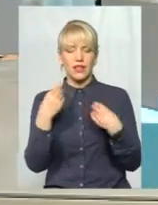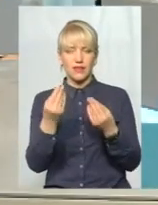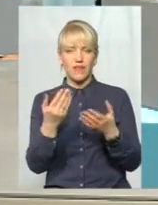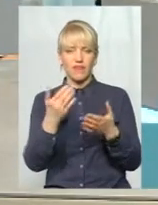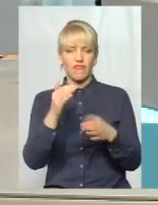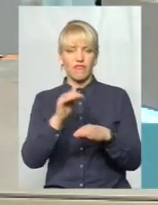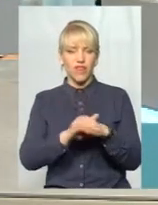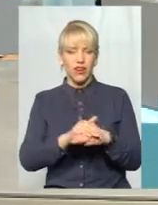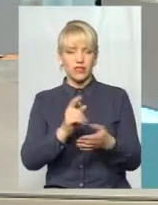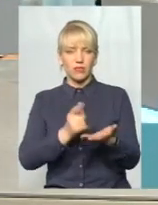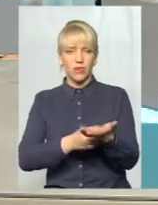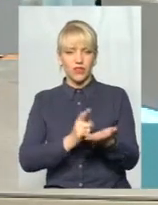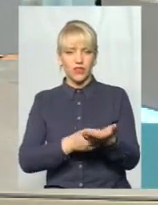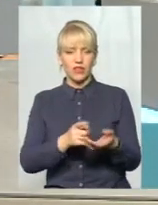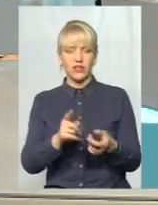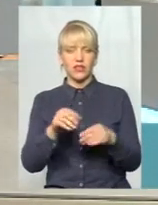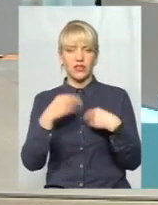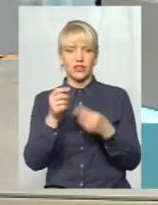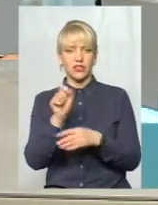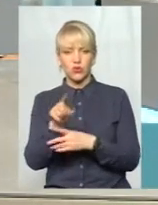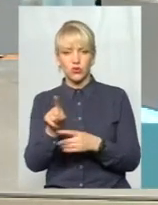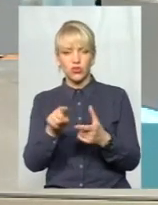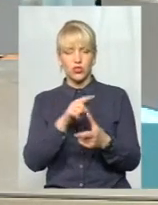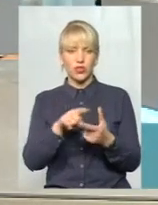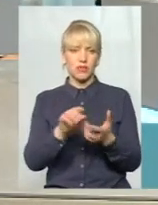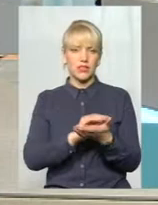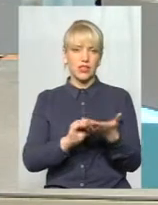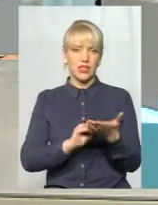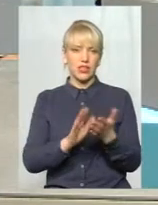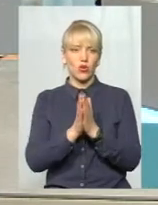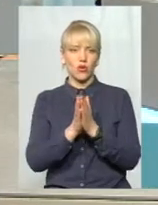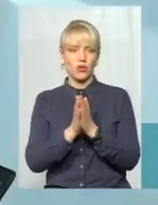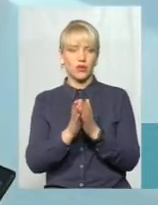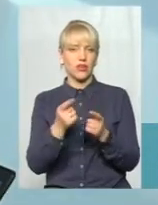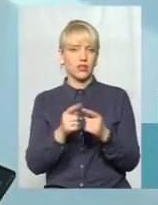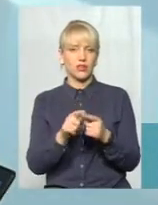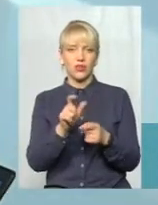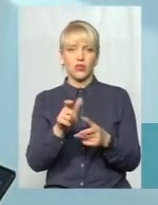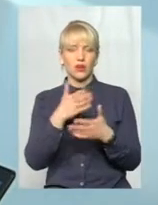чи дійсно якесь клопотання написати, немає сьогодні можливості. Що ж робити тоді?